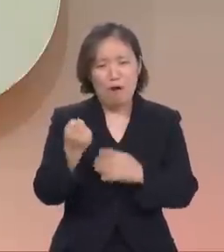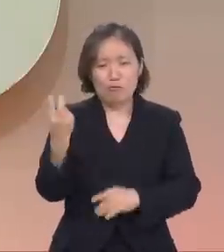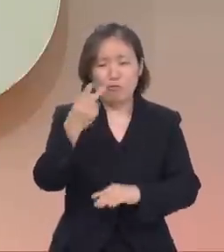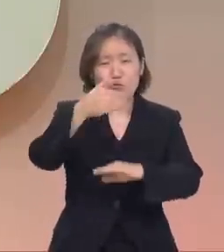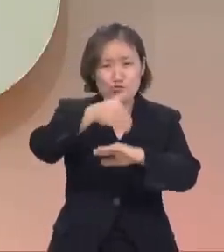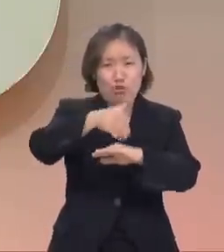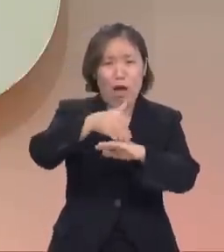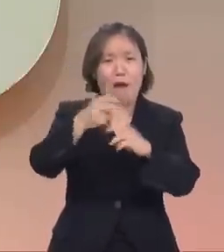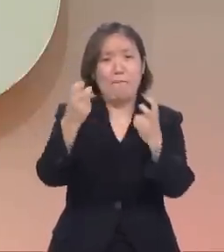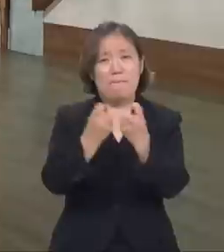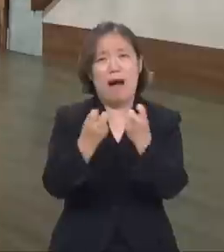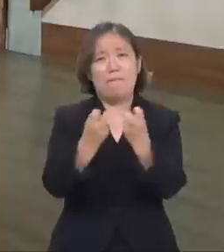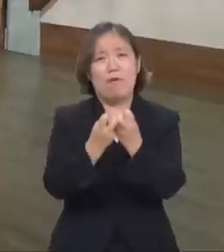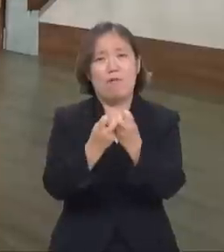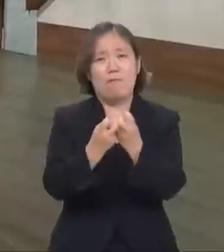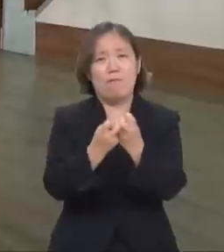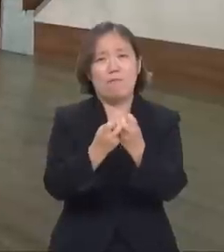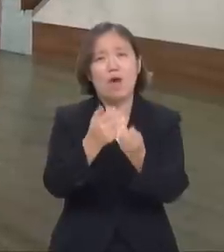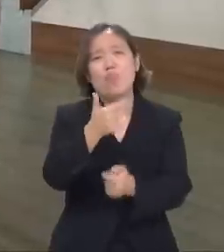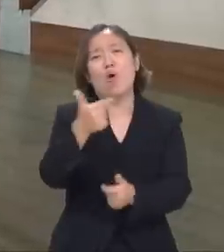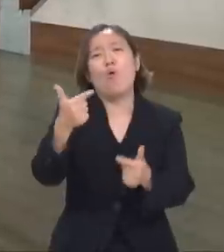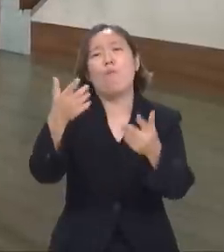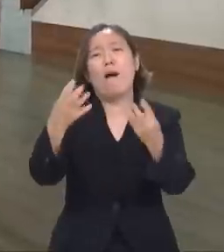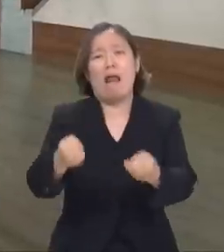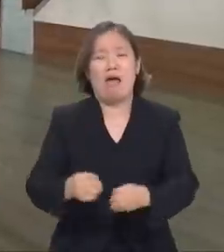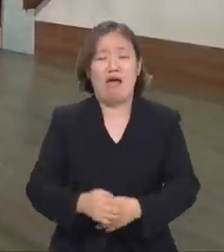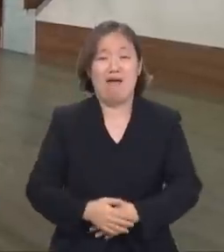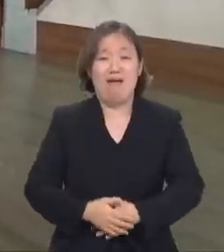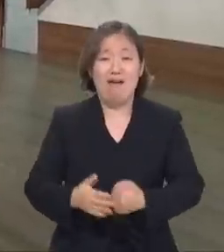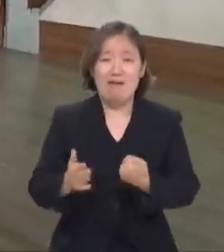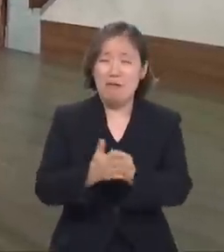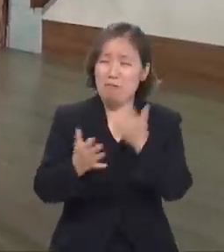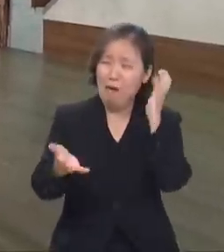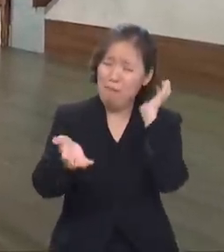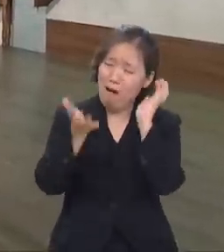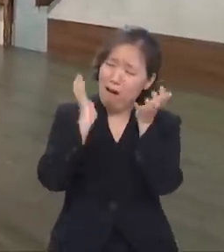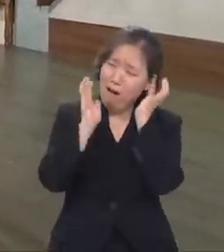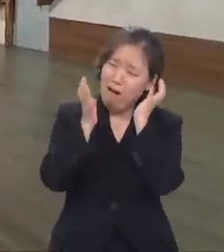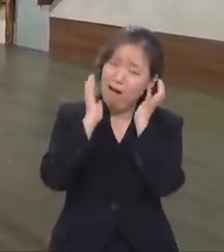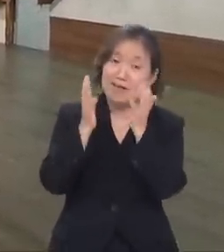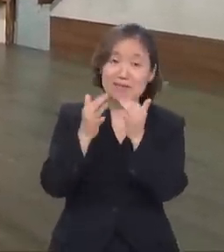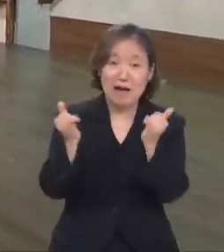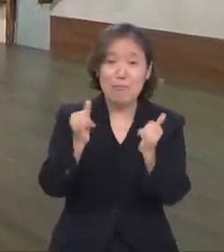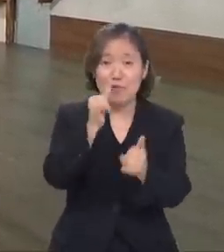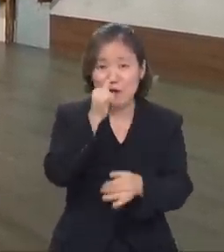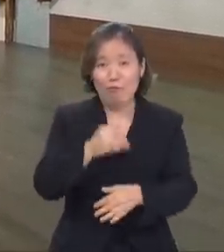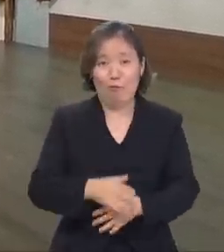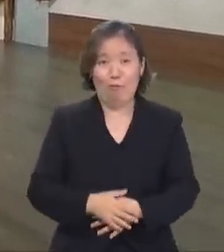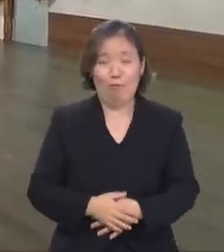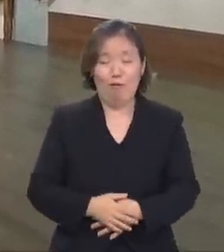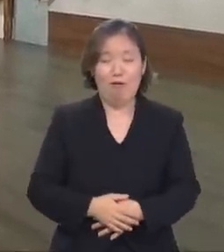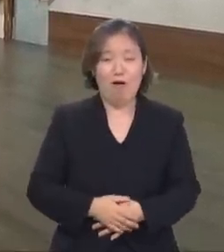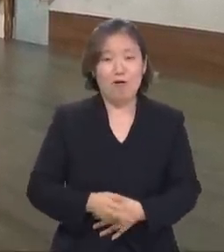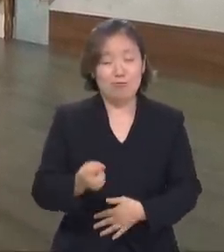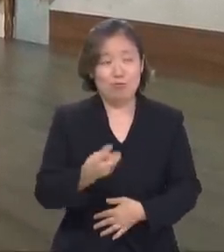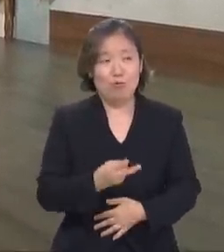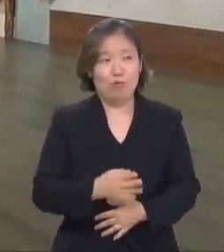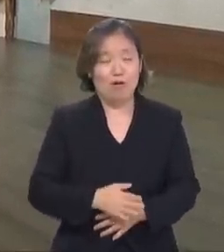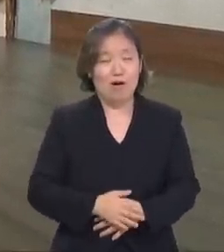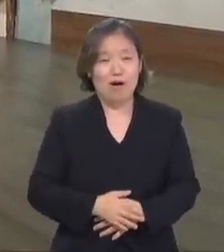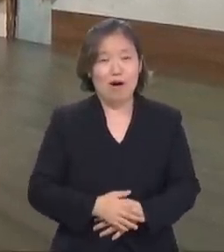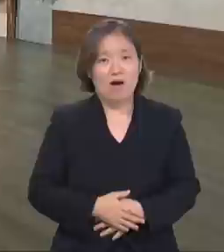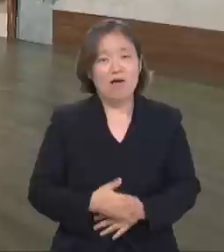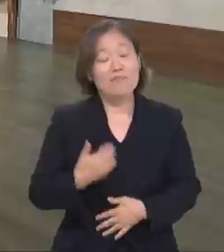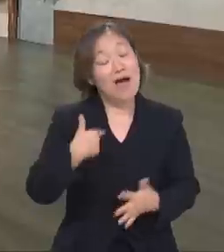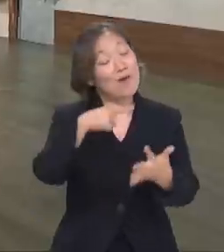많아요 그러니까 헷갈린다는 분도 있고 뭘 해야 될지 헷갈립니다라는 분도 있고 어떤 분은